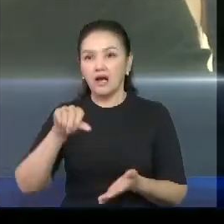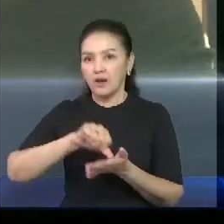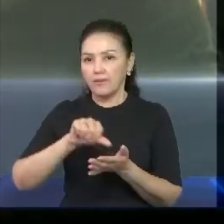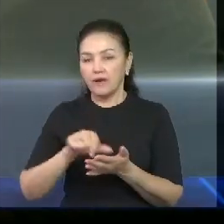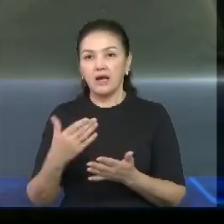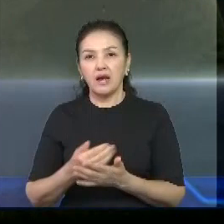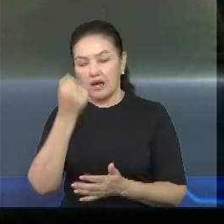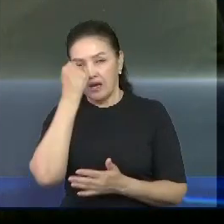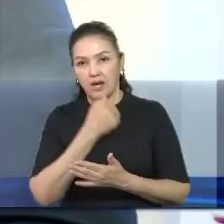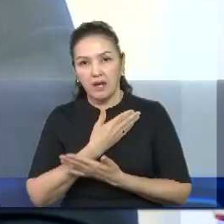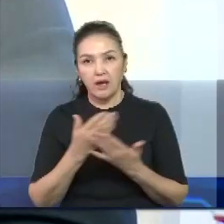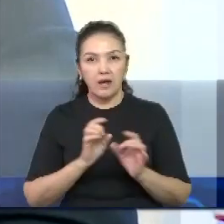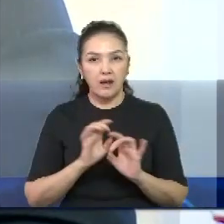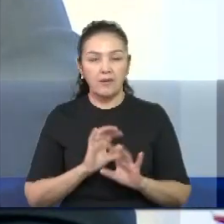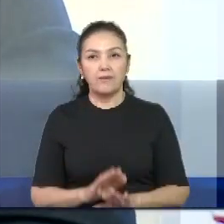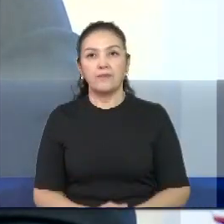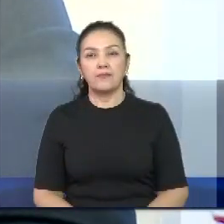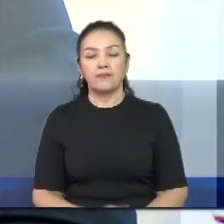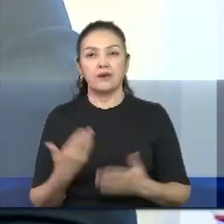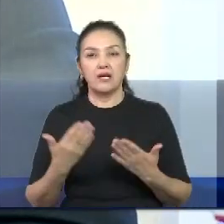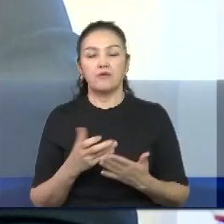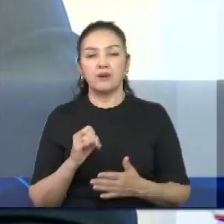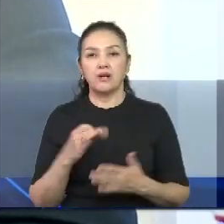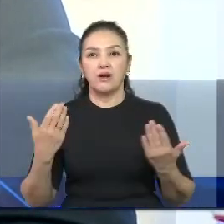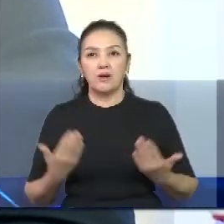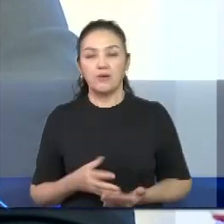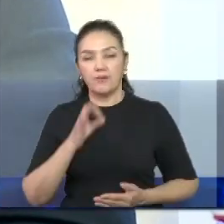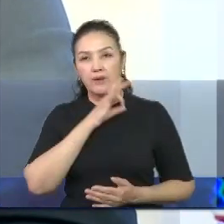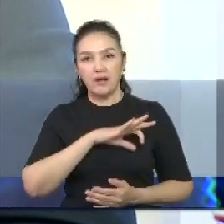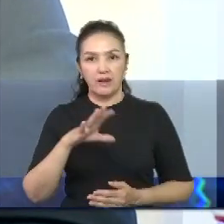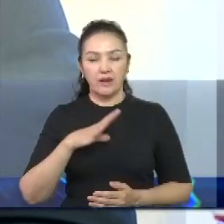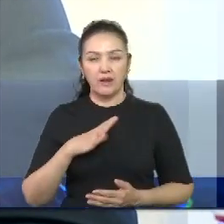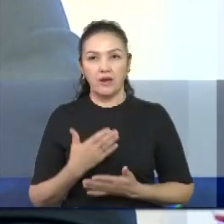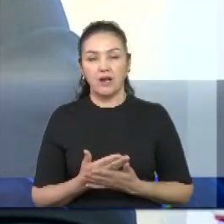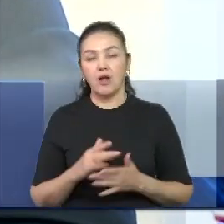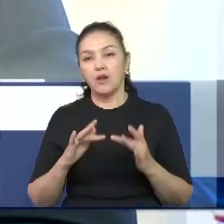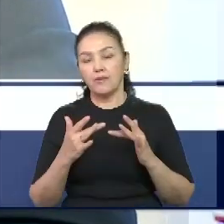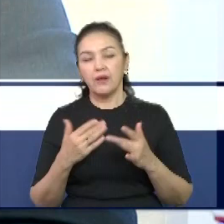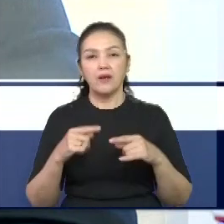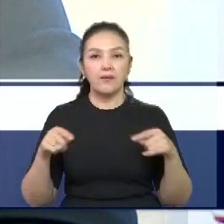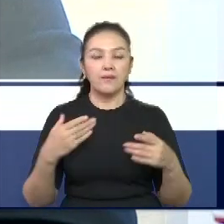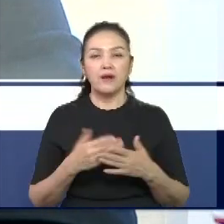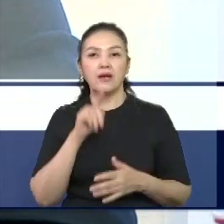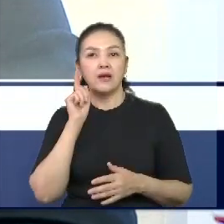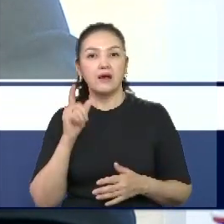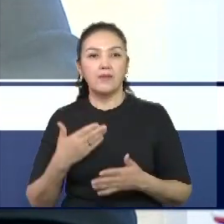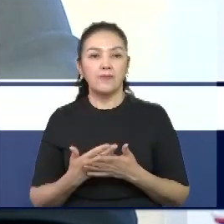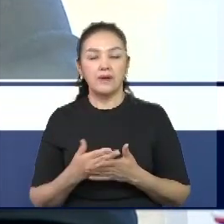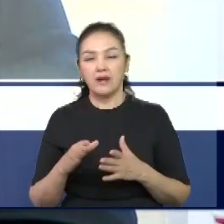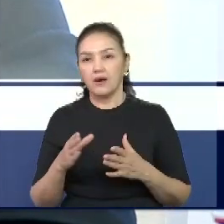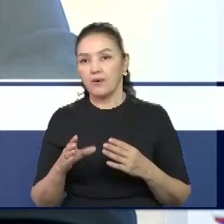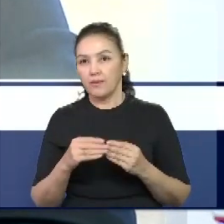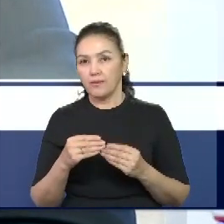қатысқандары үшін алғысын жеткізді. Қазір мына виртуалдық өмір пайда болды. Әлеуметтік желі басқа да не жастар басым